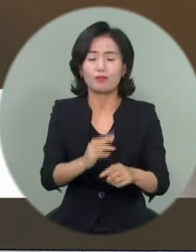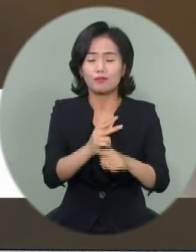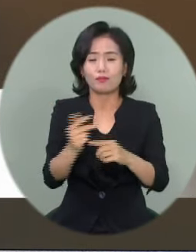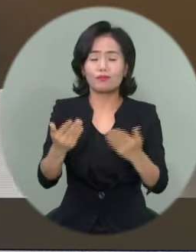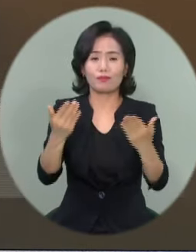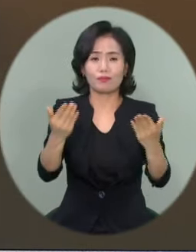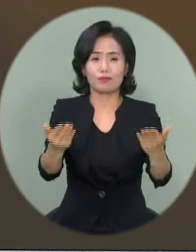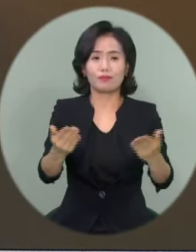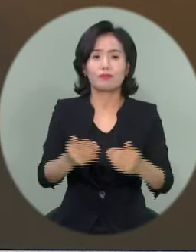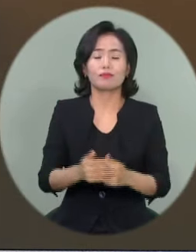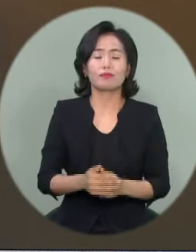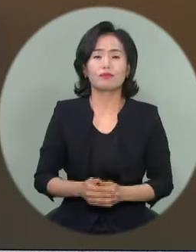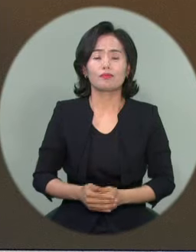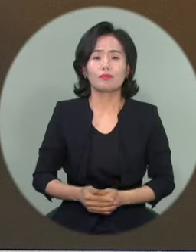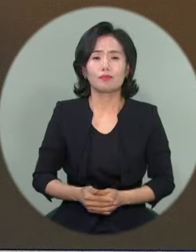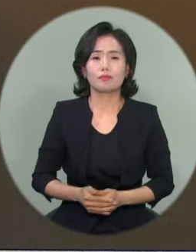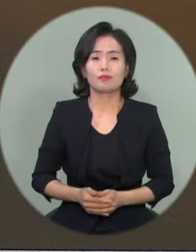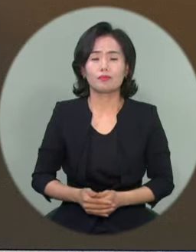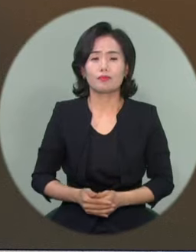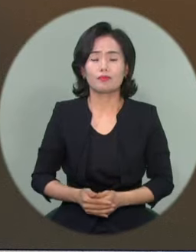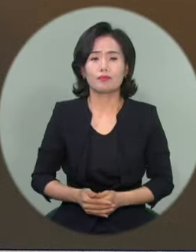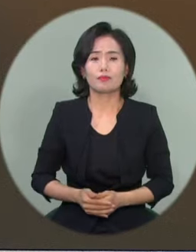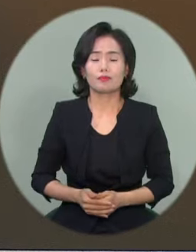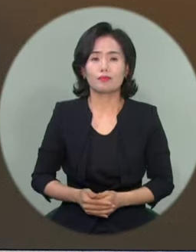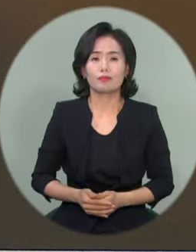기자가 한걸음도 들어가